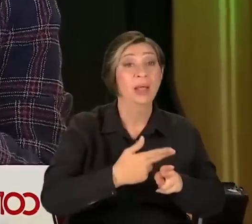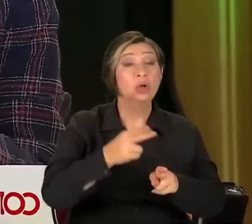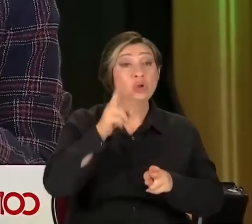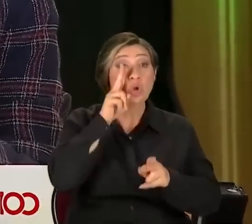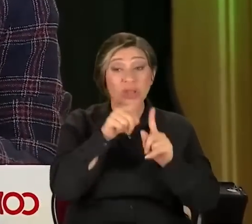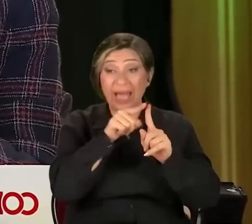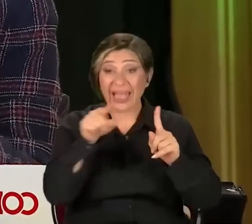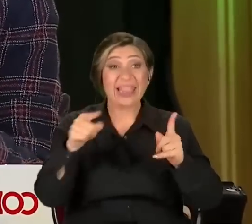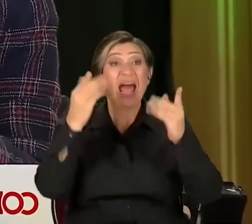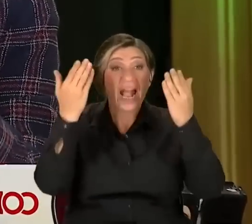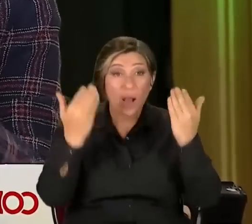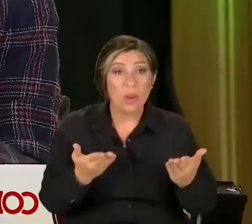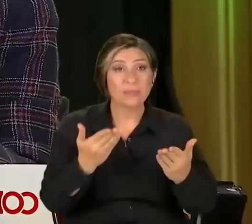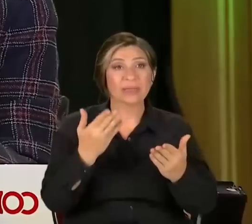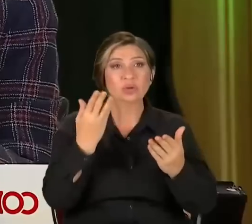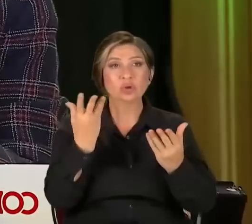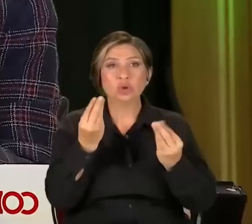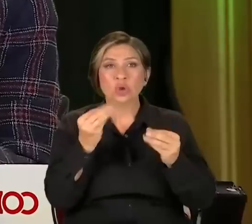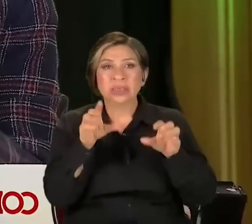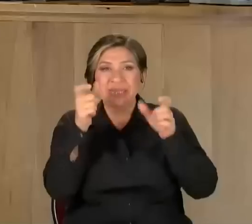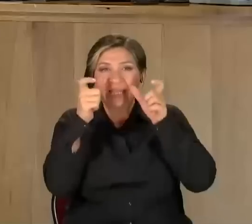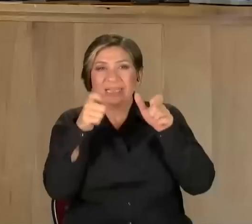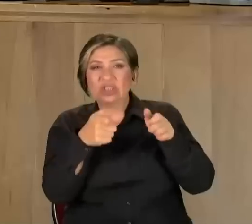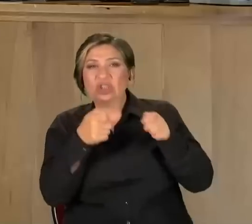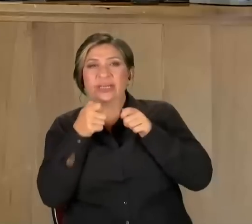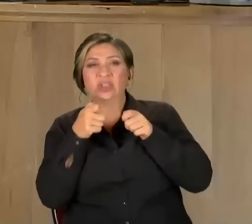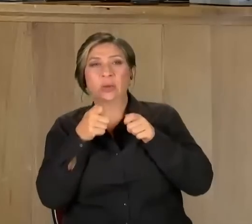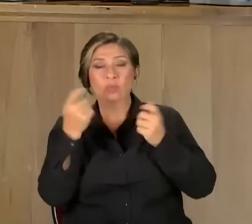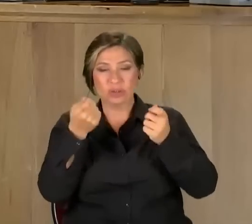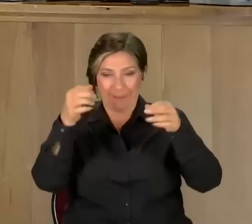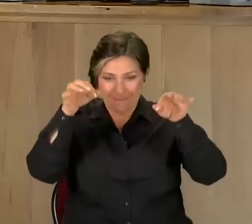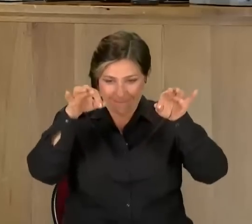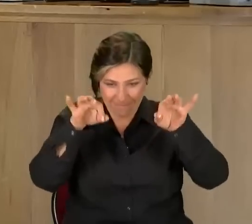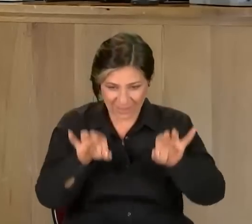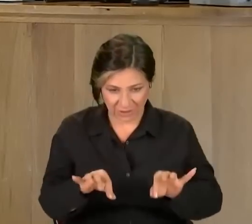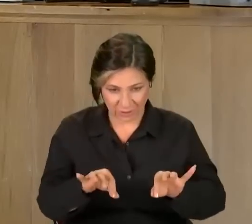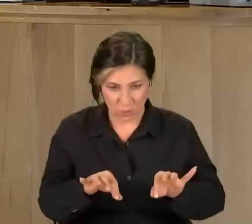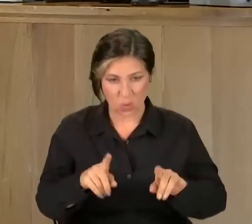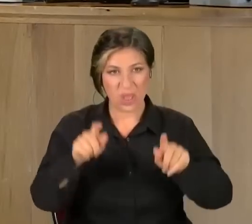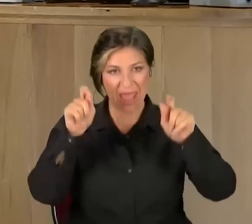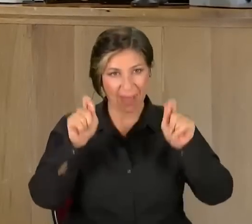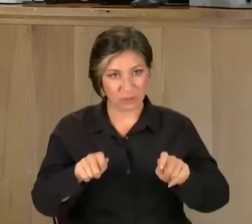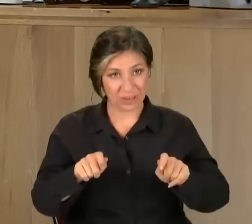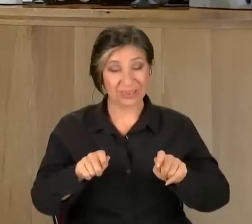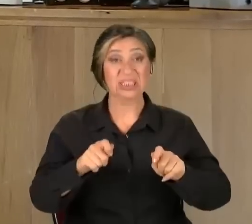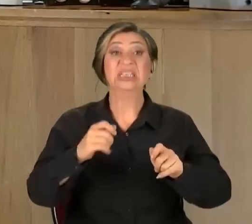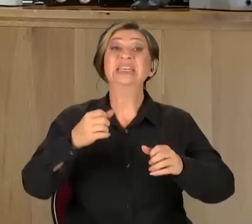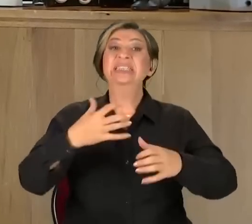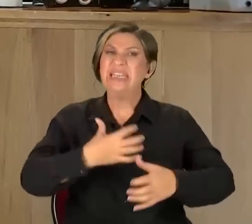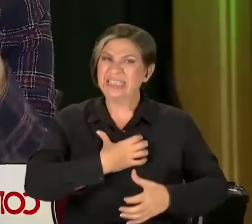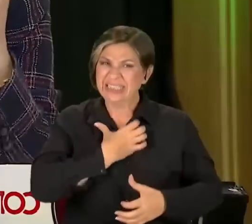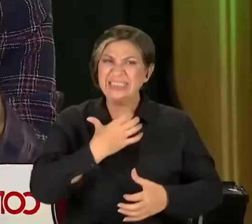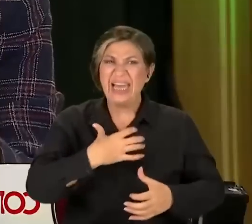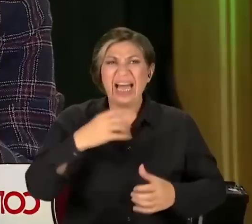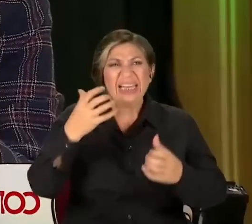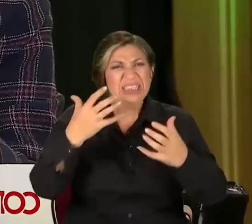sonuna kadar kabul etmen belki çok tahrik edici. Yani bu işe girdin ve onu yapacaksın ve ıstırap çekiyorsun